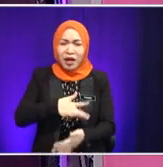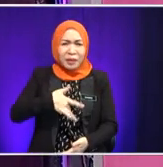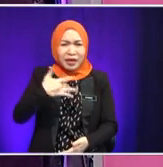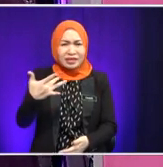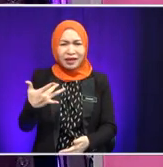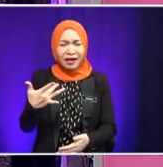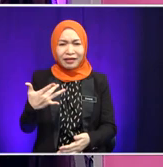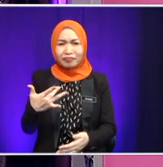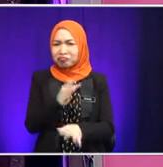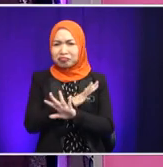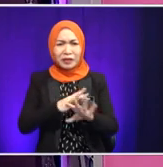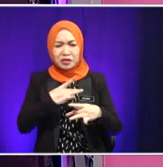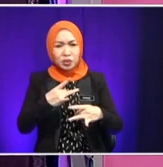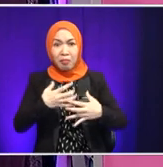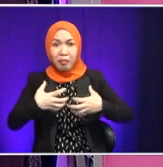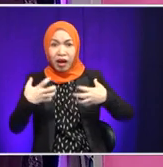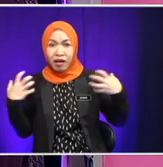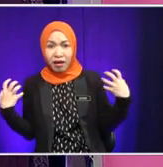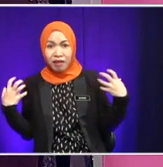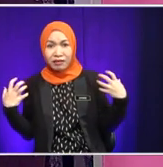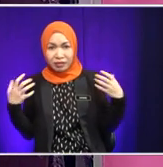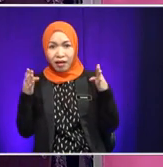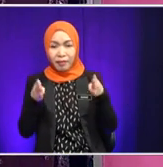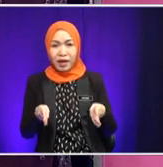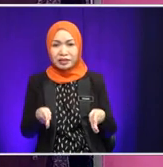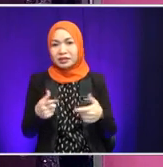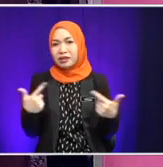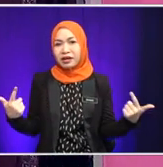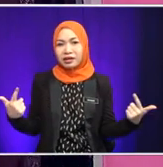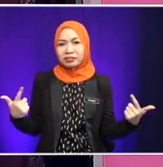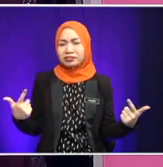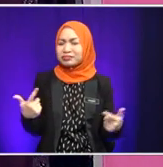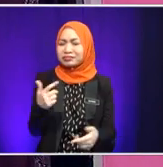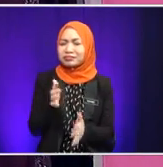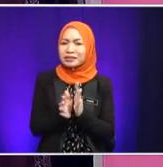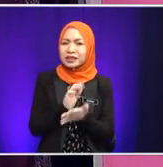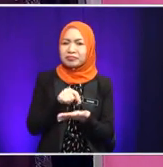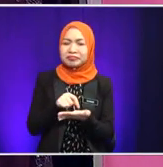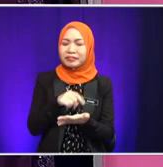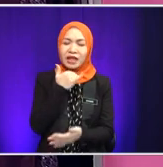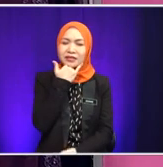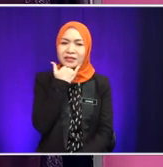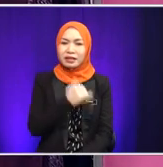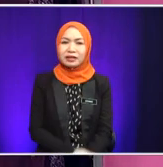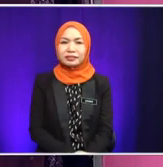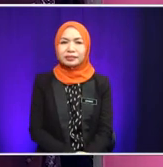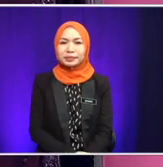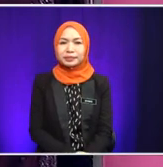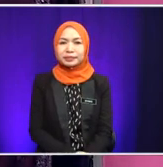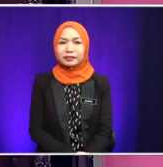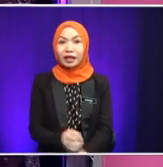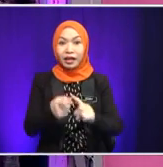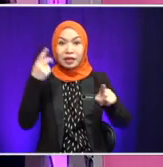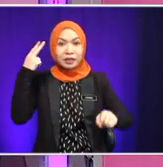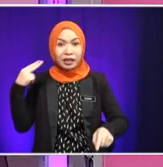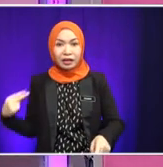eee pihak-pihak yang tertentu berbagai kaum Oke seterusnya agama